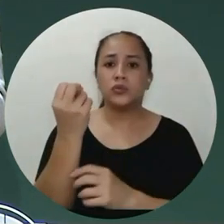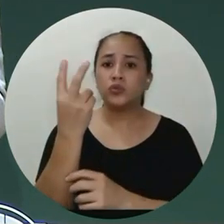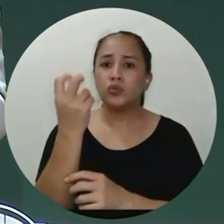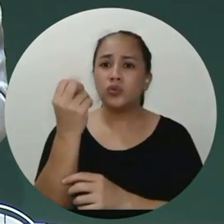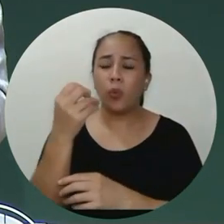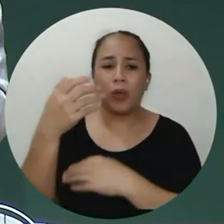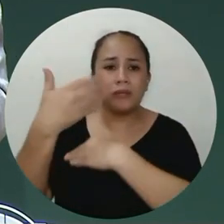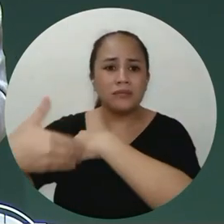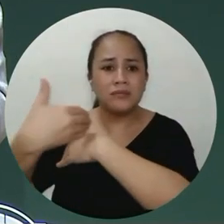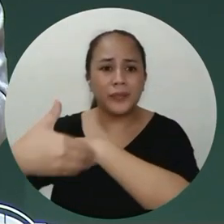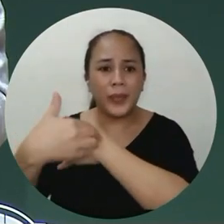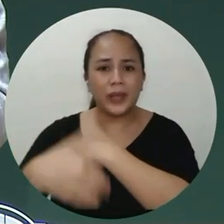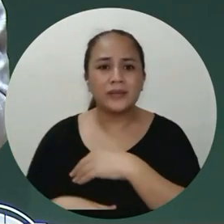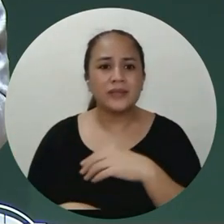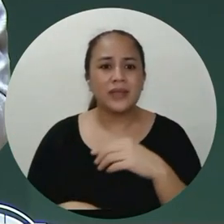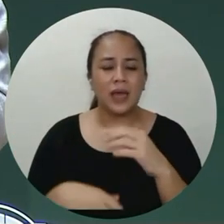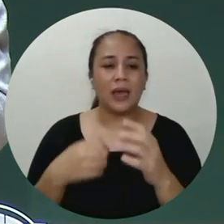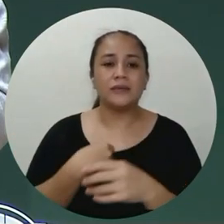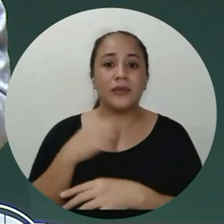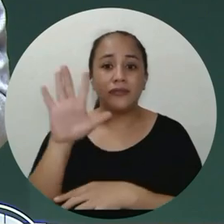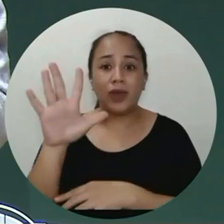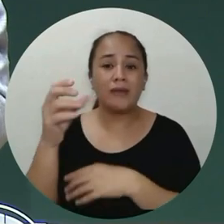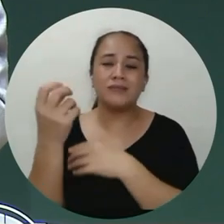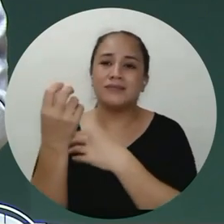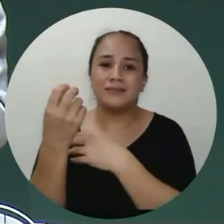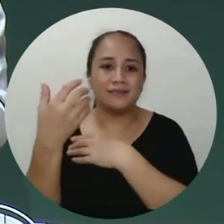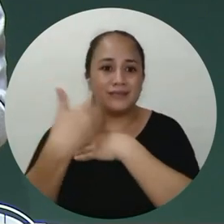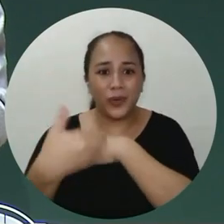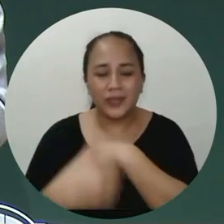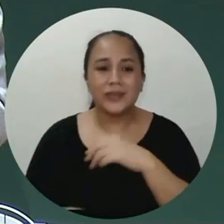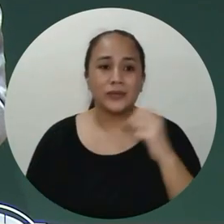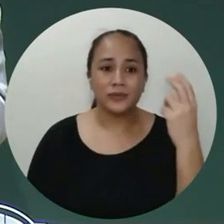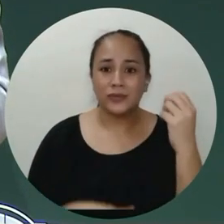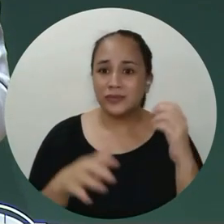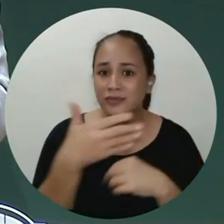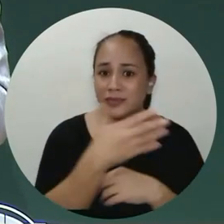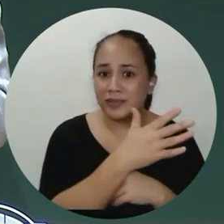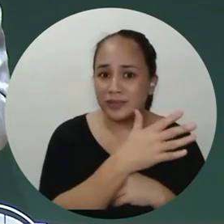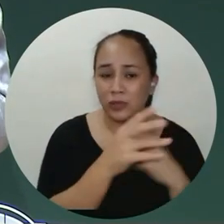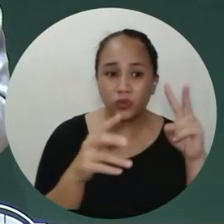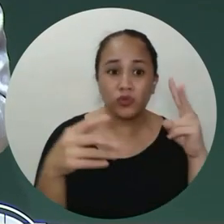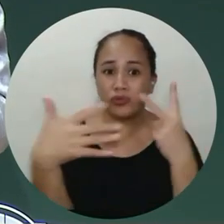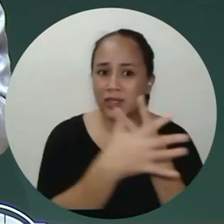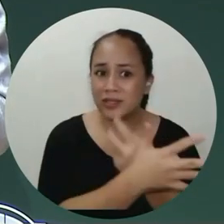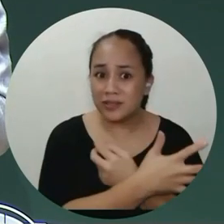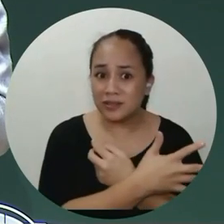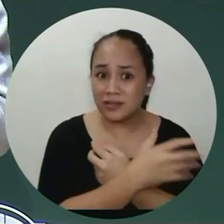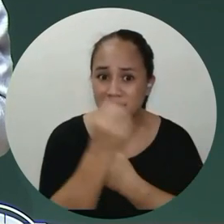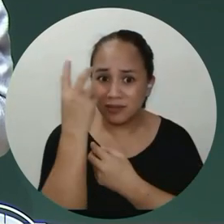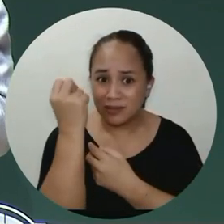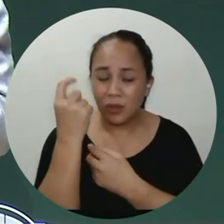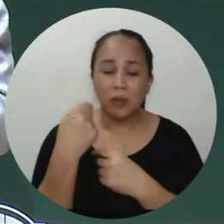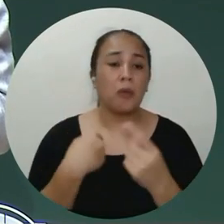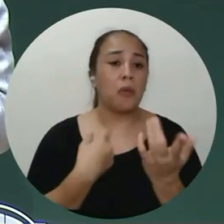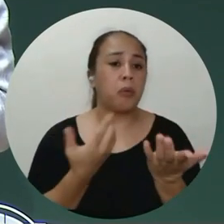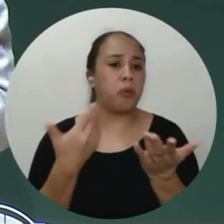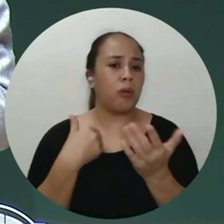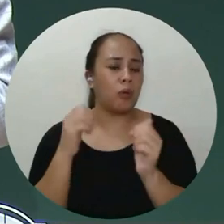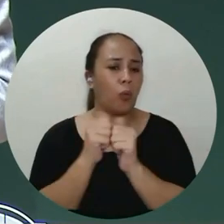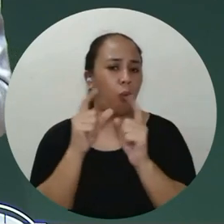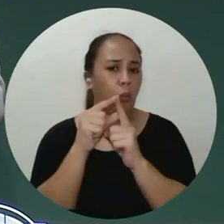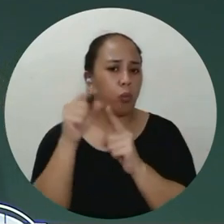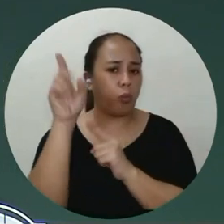하나, loaves of bread and the 12 fish? 하나님의 말씀은요 무조건 그냥 믿으세요. So when it comes to the word of God, just